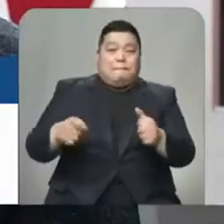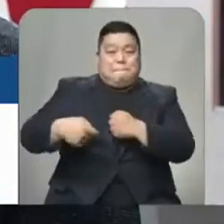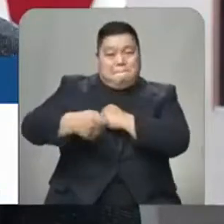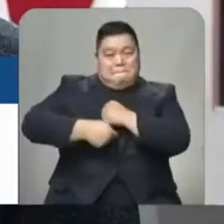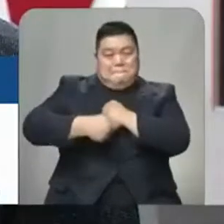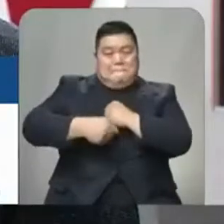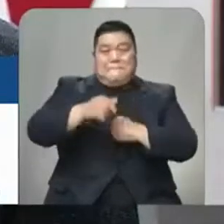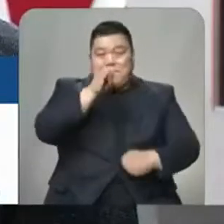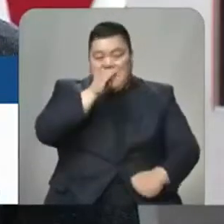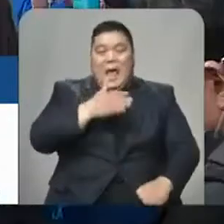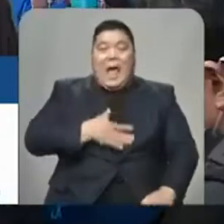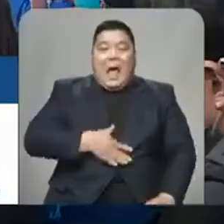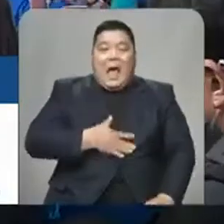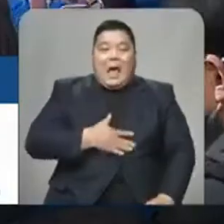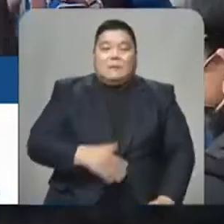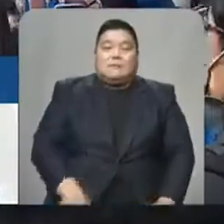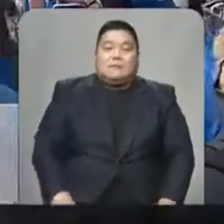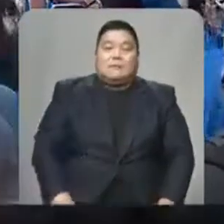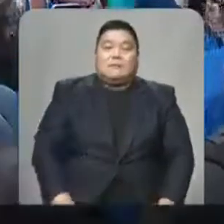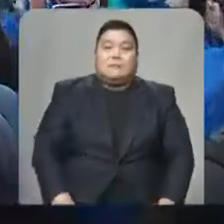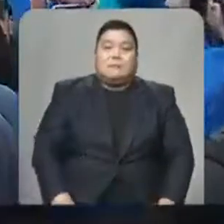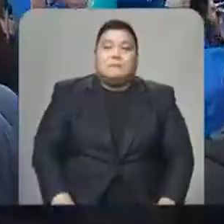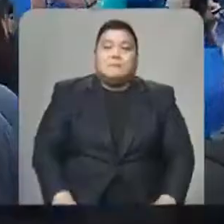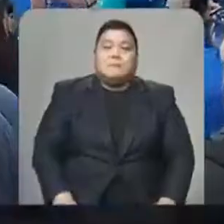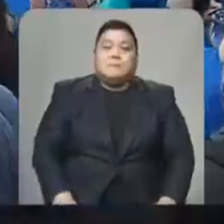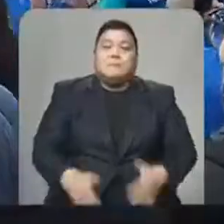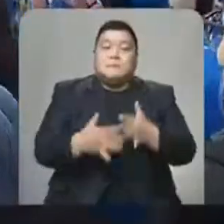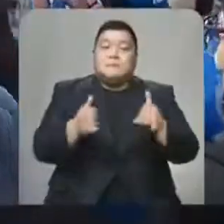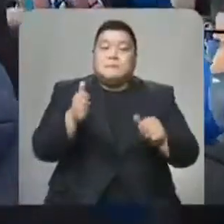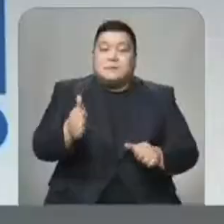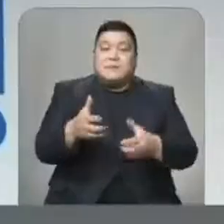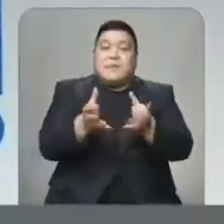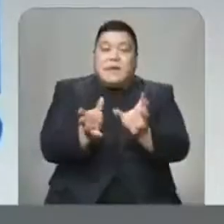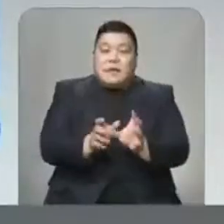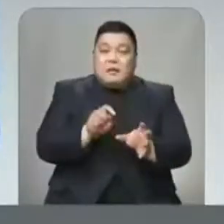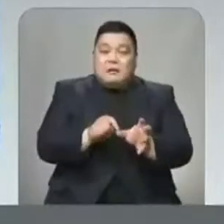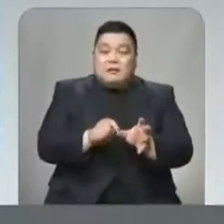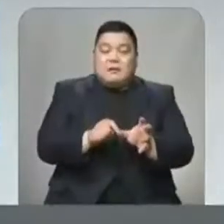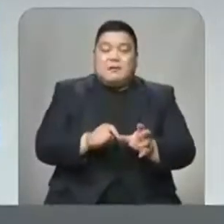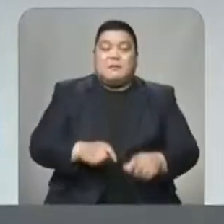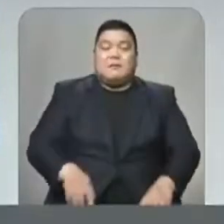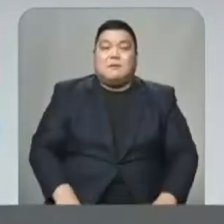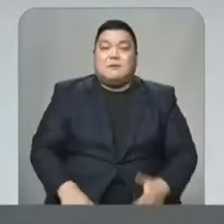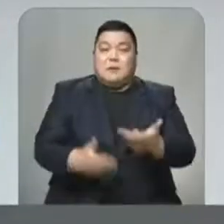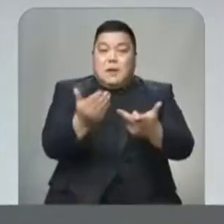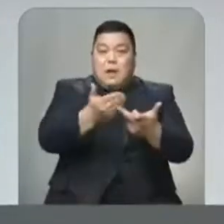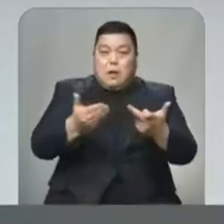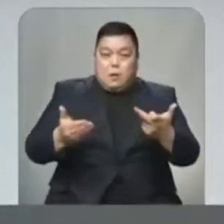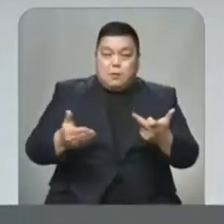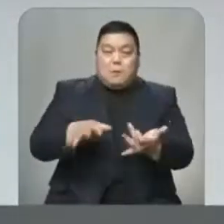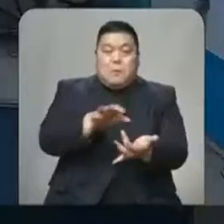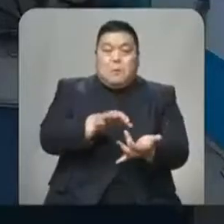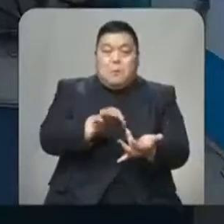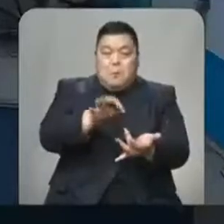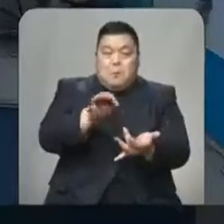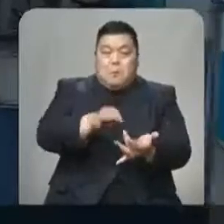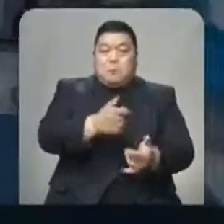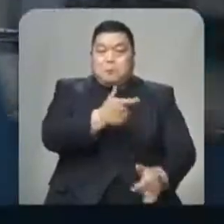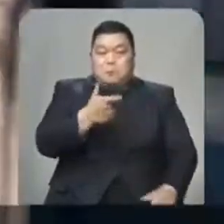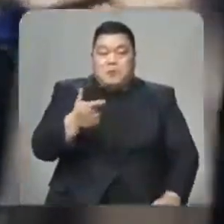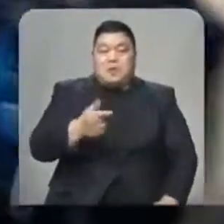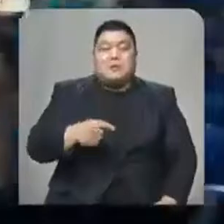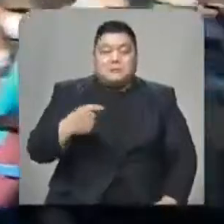회초리가 기다릴 거라고 않아야 재면 후보의 강도 전체 회피율이 높았던 점은 민주당의 위안이 되고